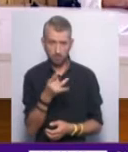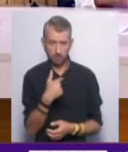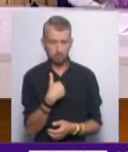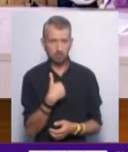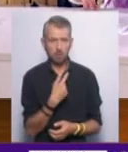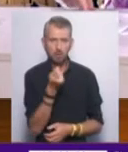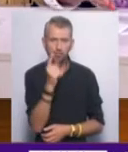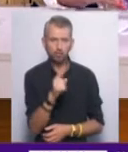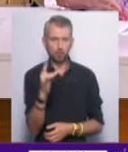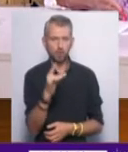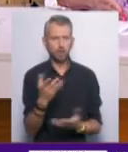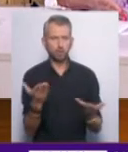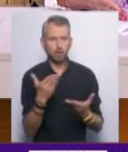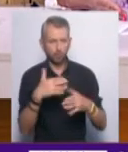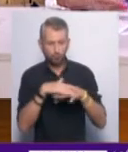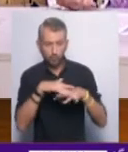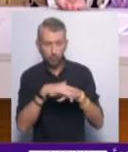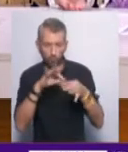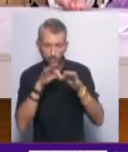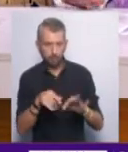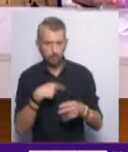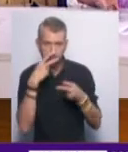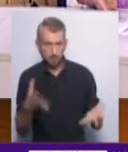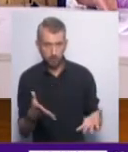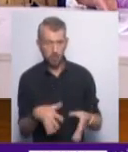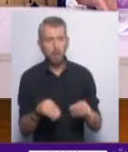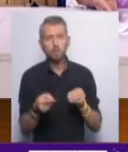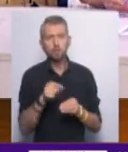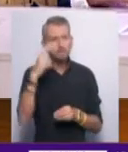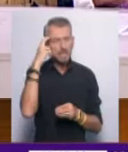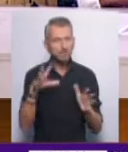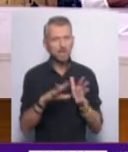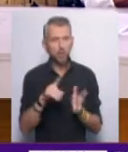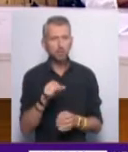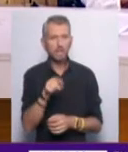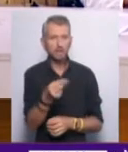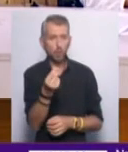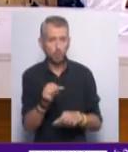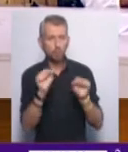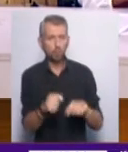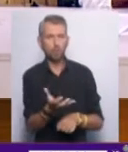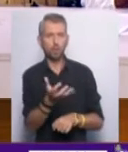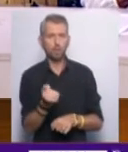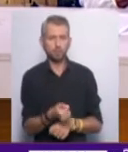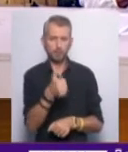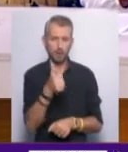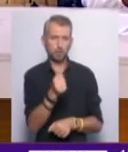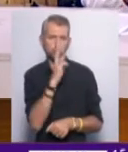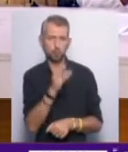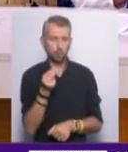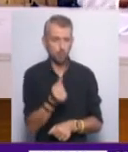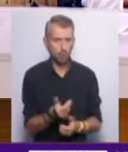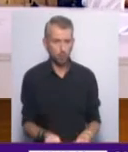жодного разу якоїсь розкладки я не бачила. Разом з тим, «Київенерго» за ці ж гроші могли отримувати гарну заробітну